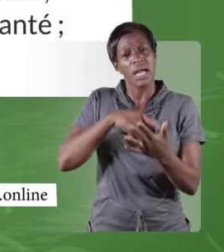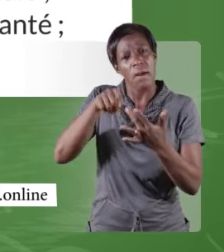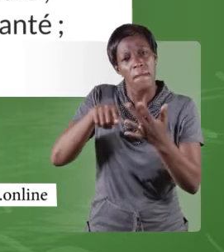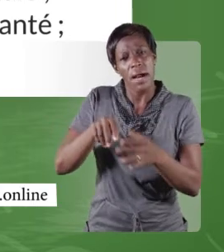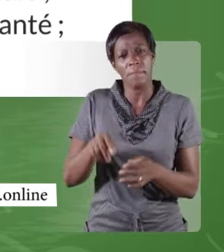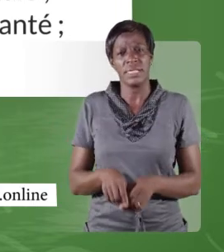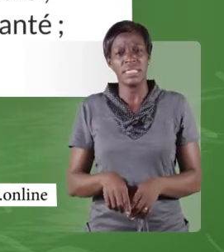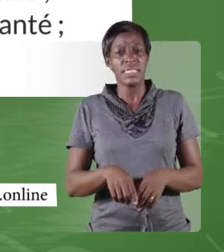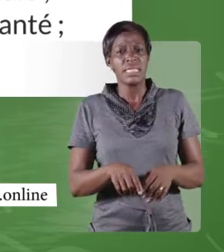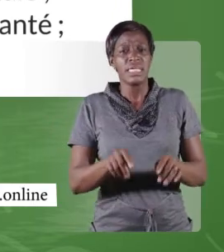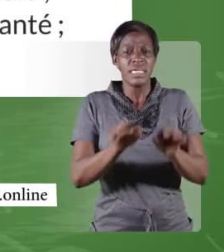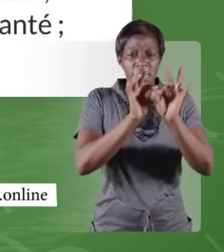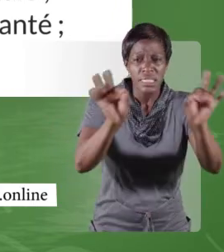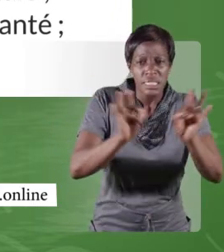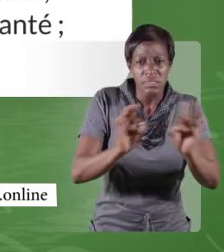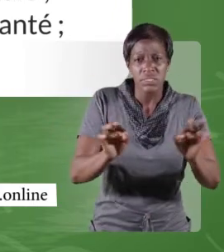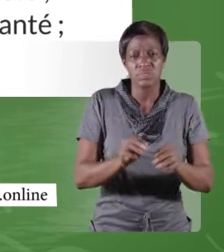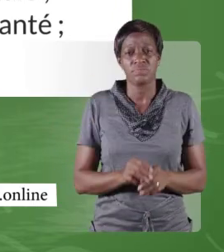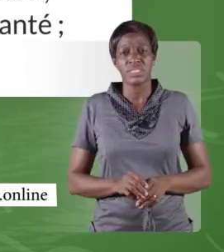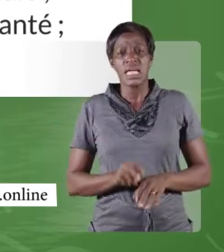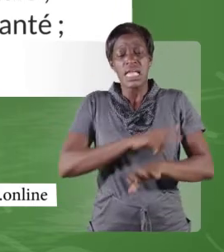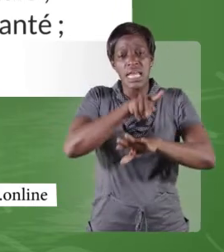les principaux organes de l'ONU.